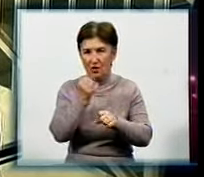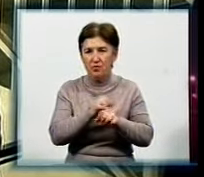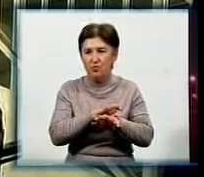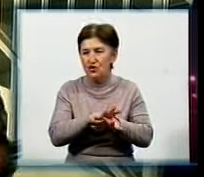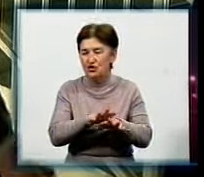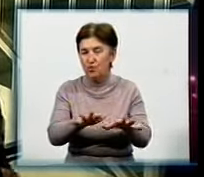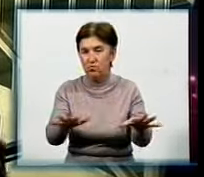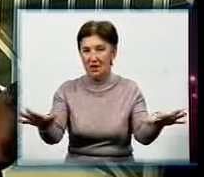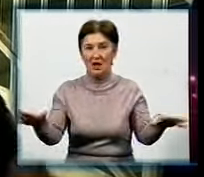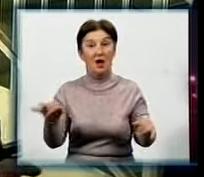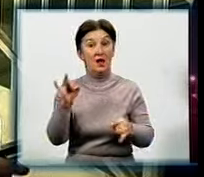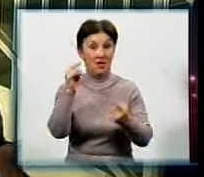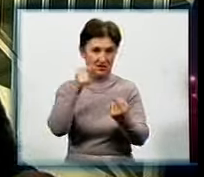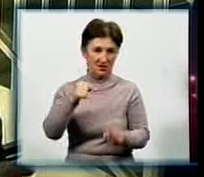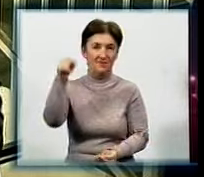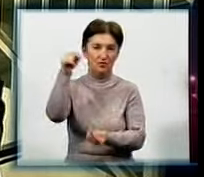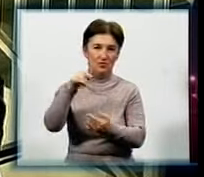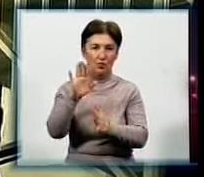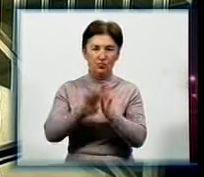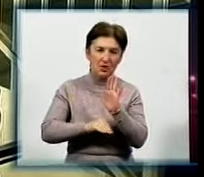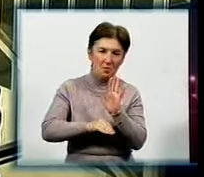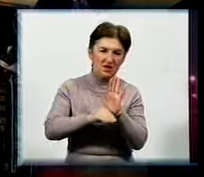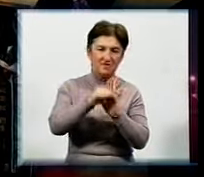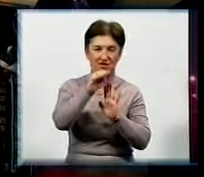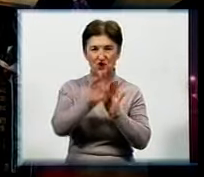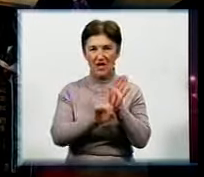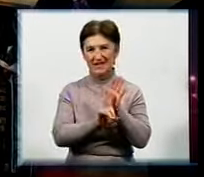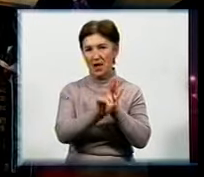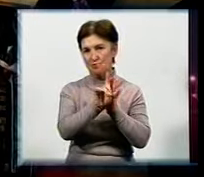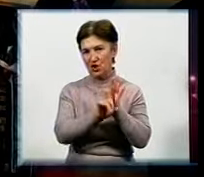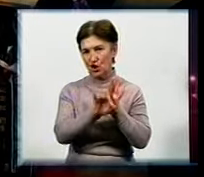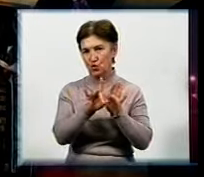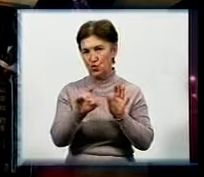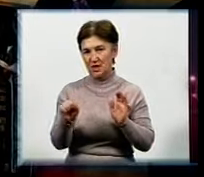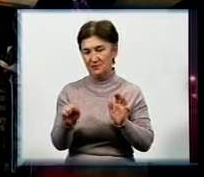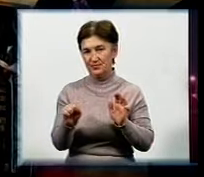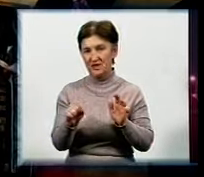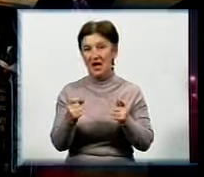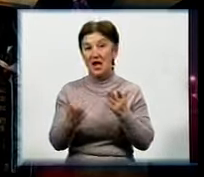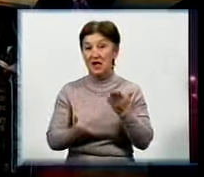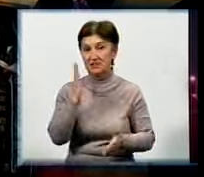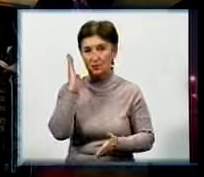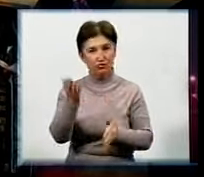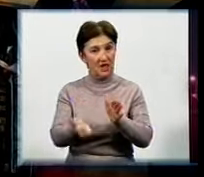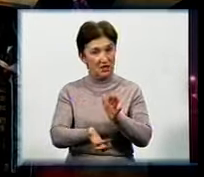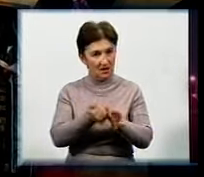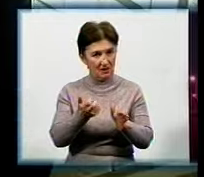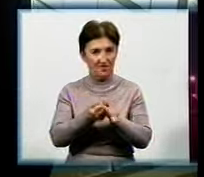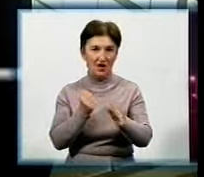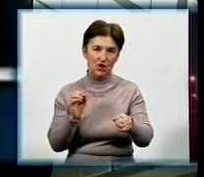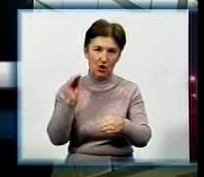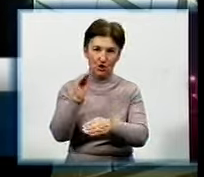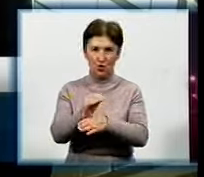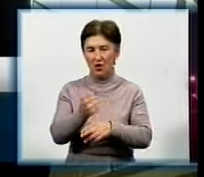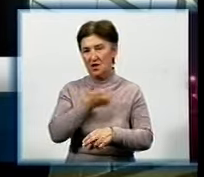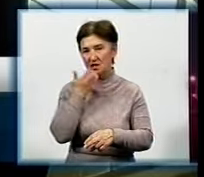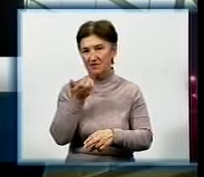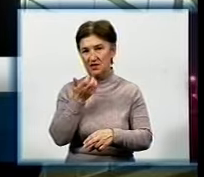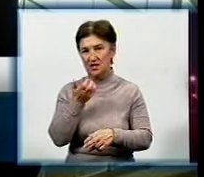опалення відповідно буде підвищений температурний режим Якщо ж тепла в деяких класах не вистачатиме приміщення догріватимуть паспортні